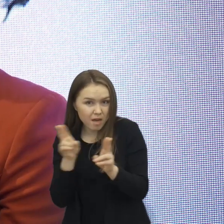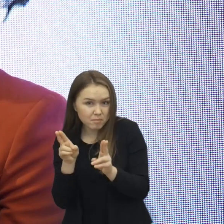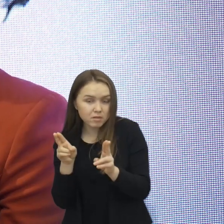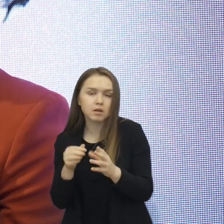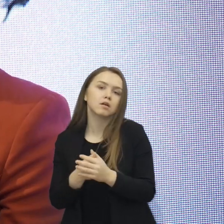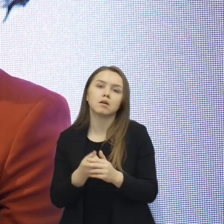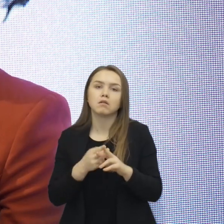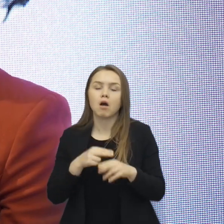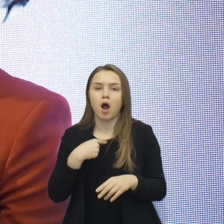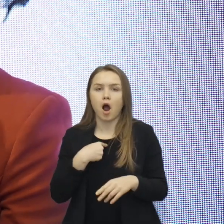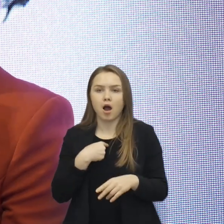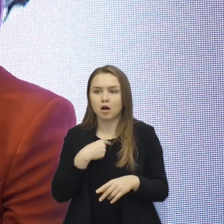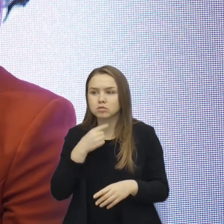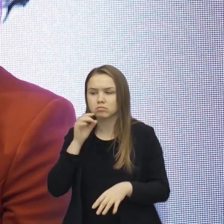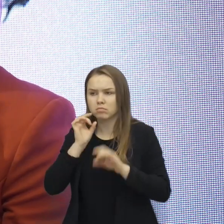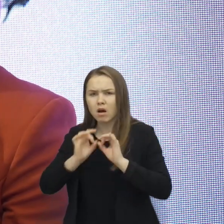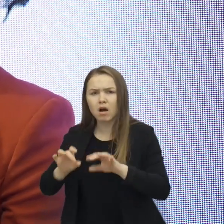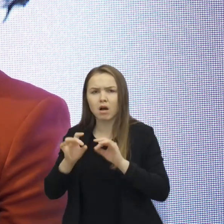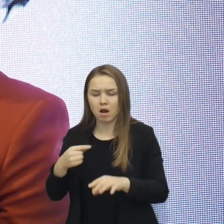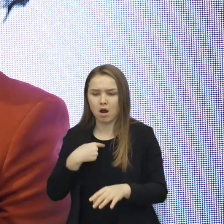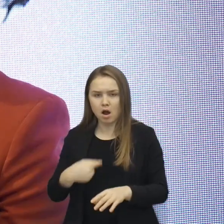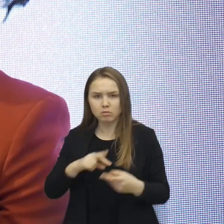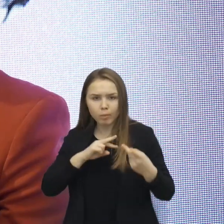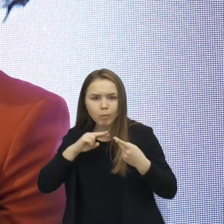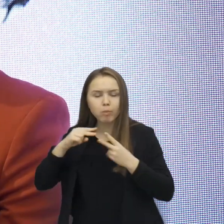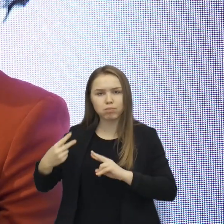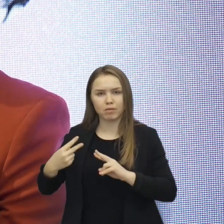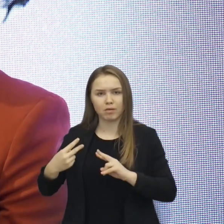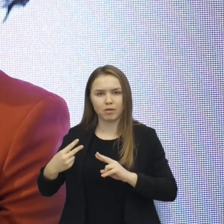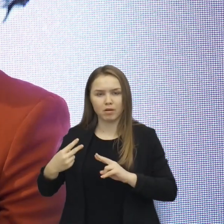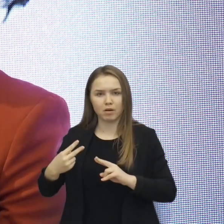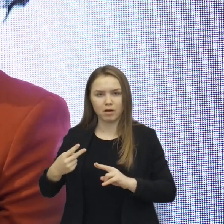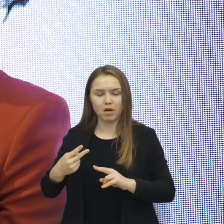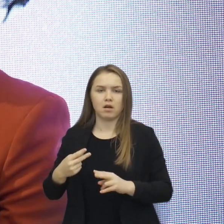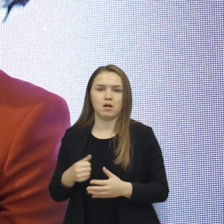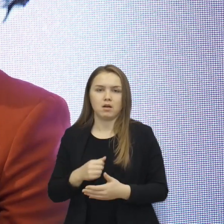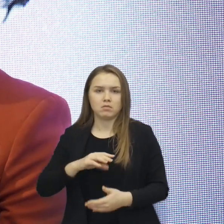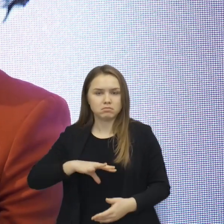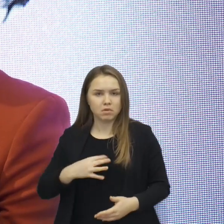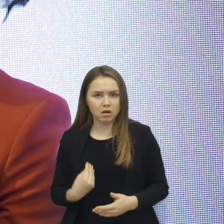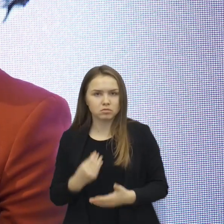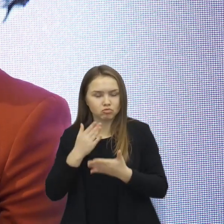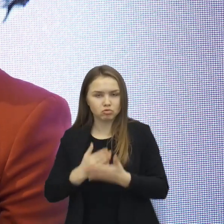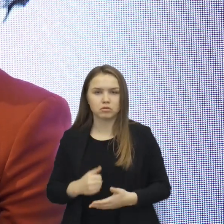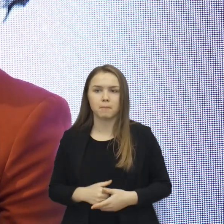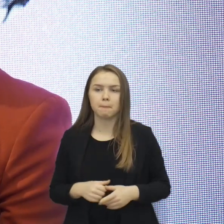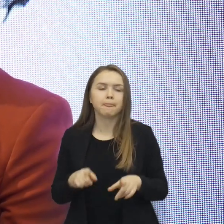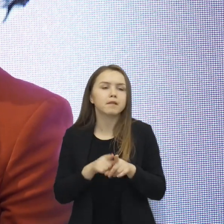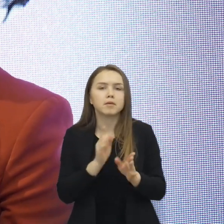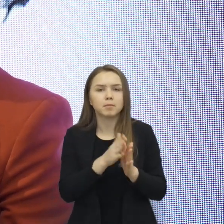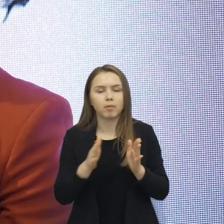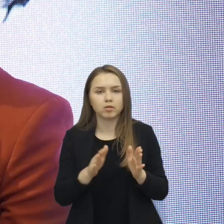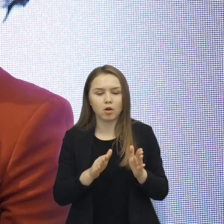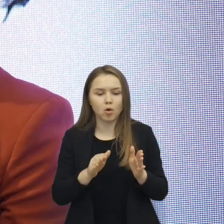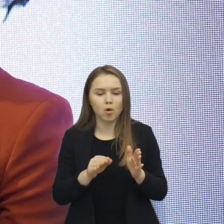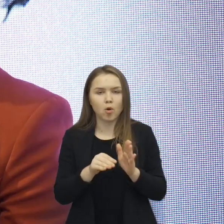aiškinti, kad aš keičiau lytį. Tas pats yra ir su užimtumo tarnyba. Tada tas pats buvo ir su, nežinau, biblioteka. Keičiant bibliotekos